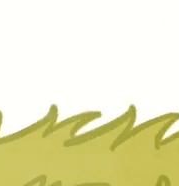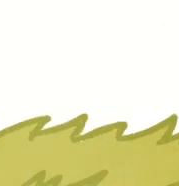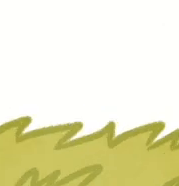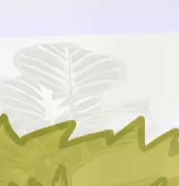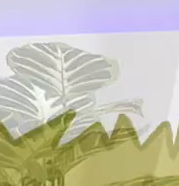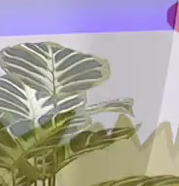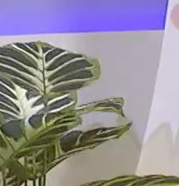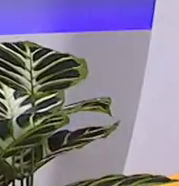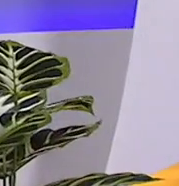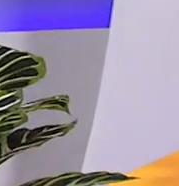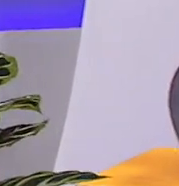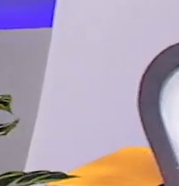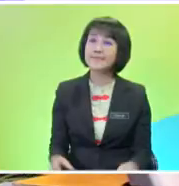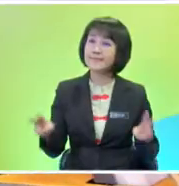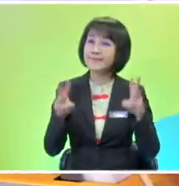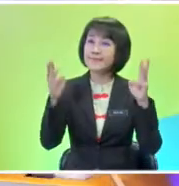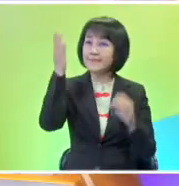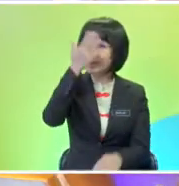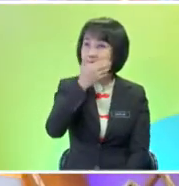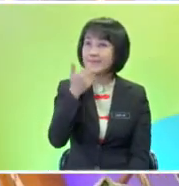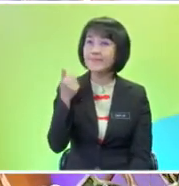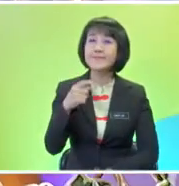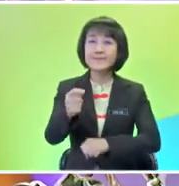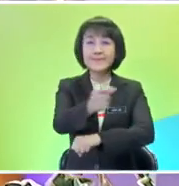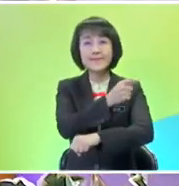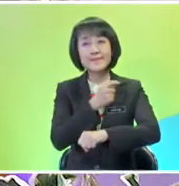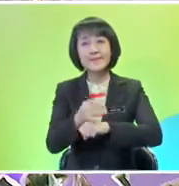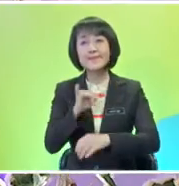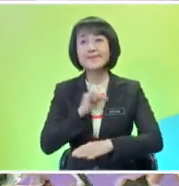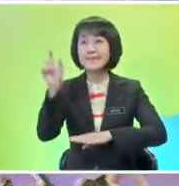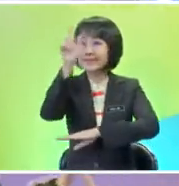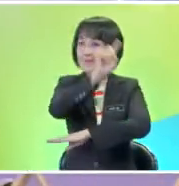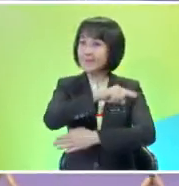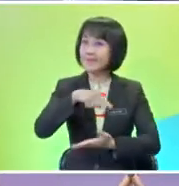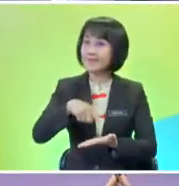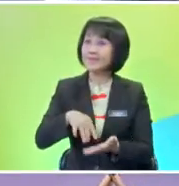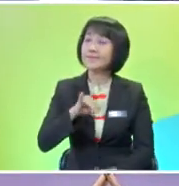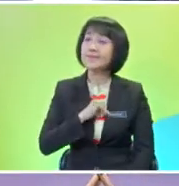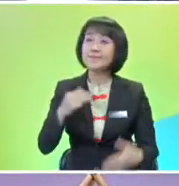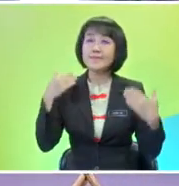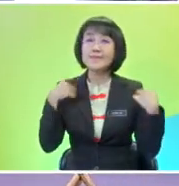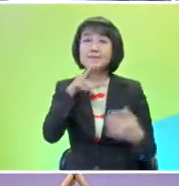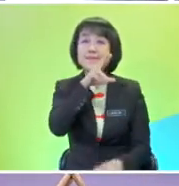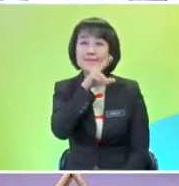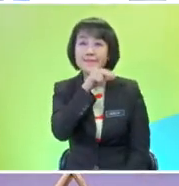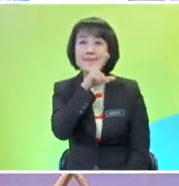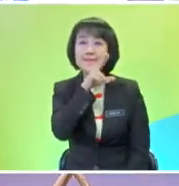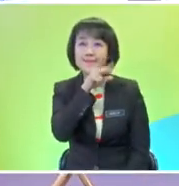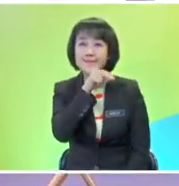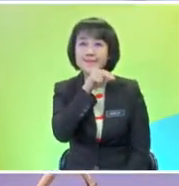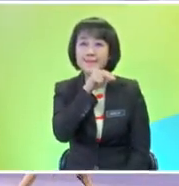KPM wah cantiknya Taman saya hari ini saya ada Itik